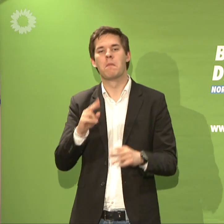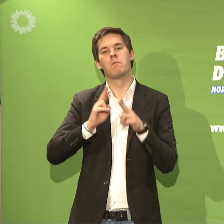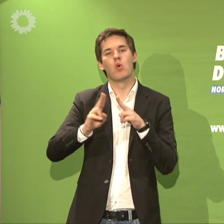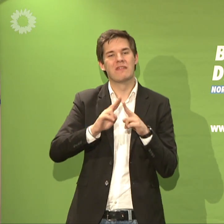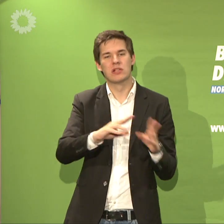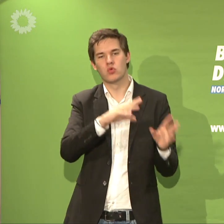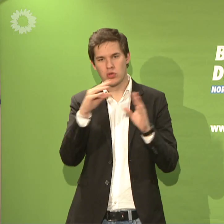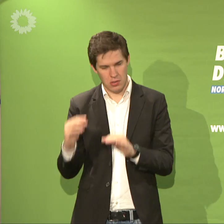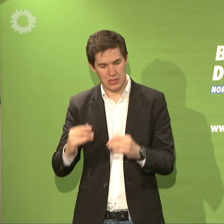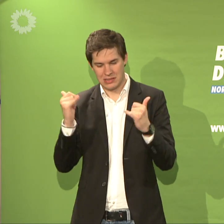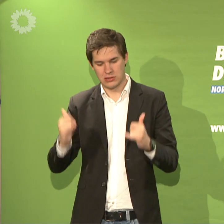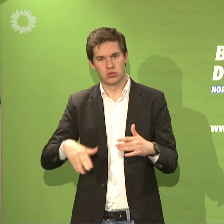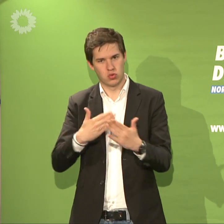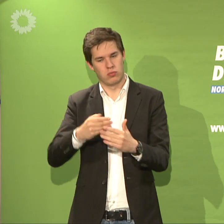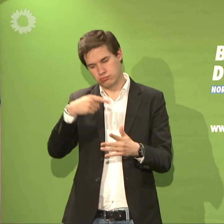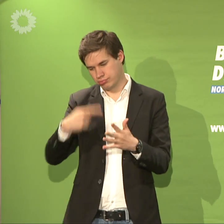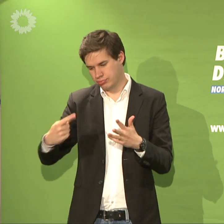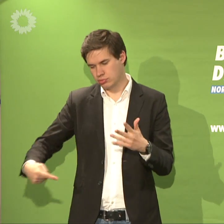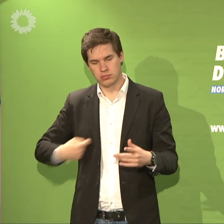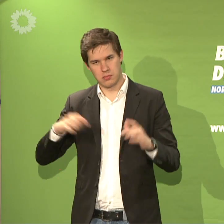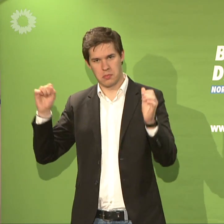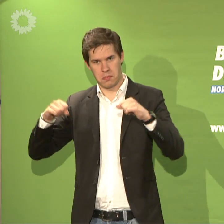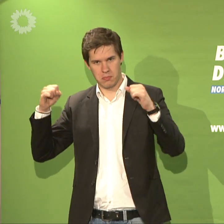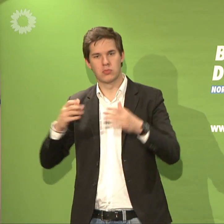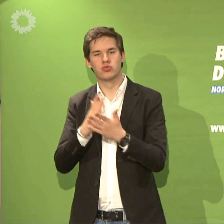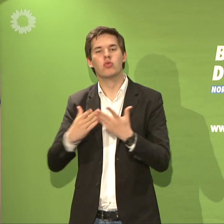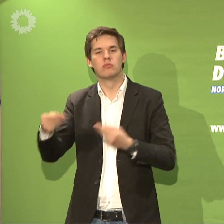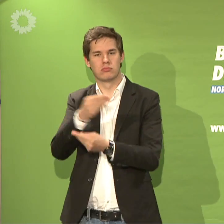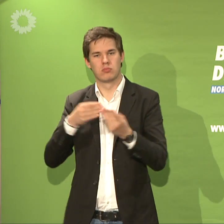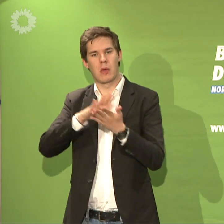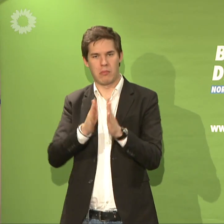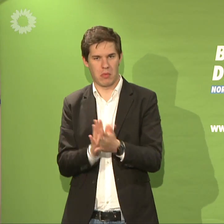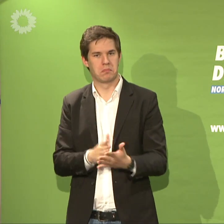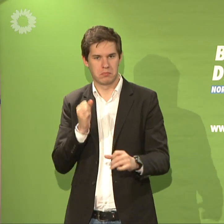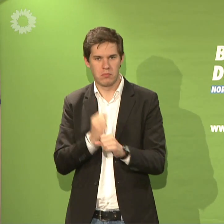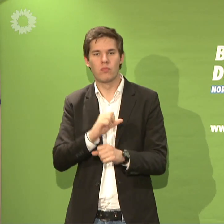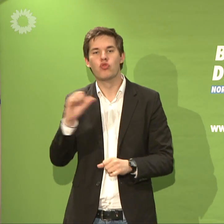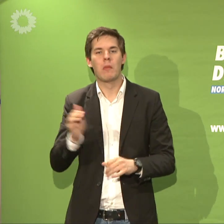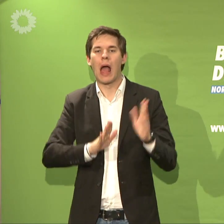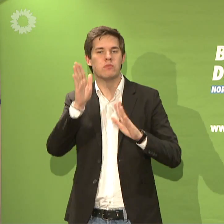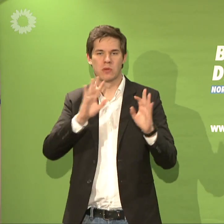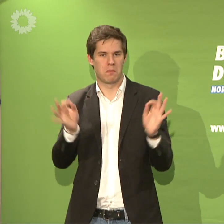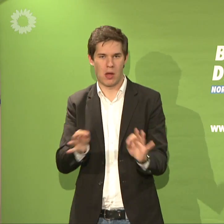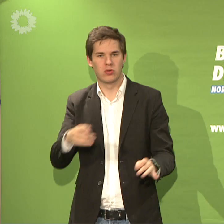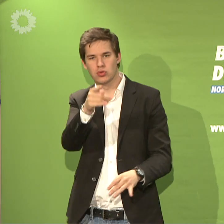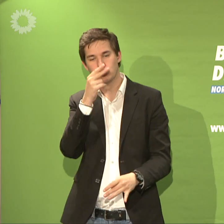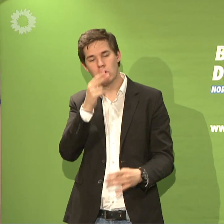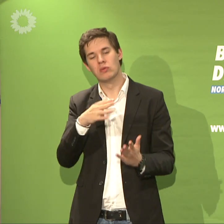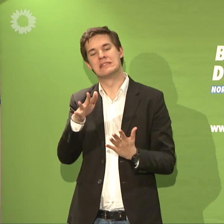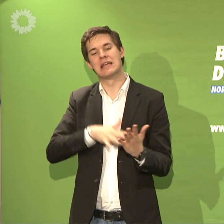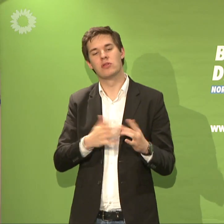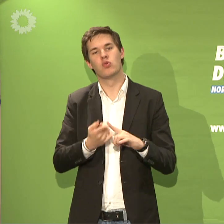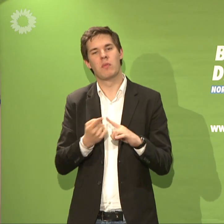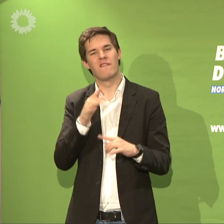alle konsensual so besprochen worden. Darüber brauchen wir also nicht mehr abstimmen. Wir haben auf Seite 15 noch